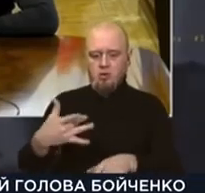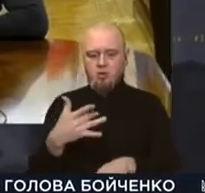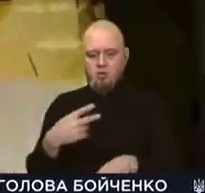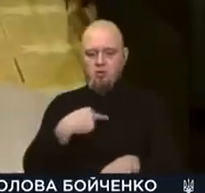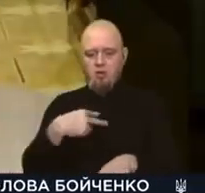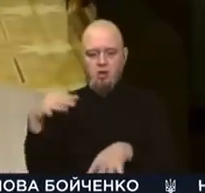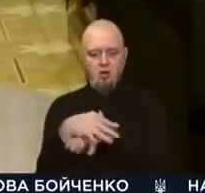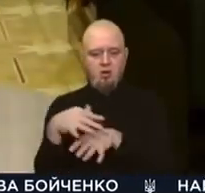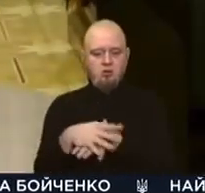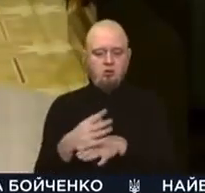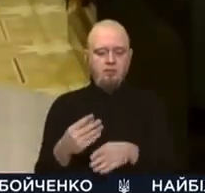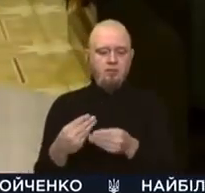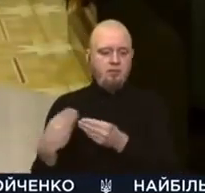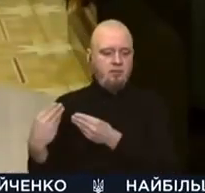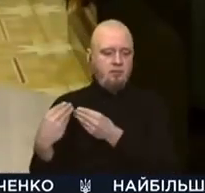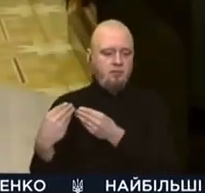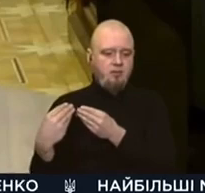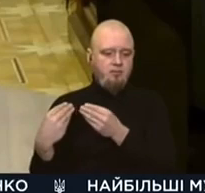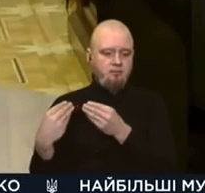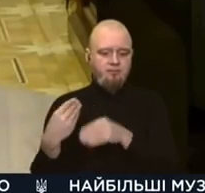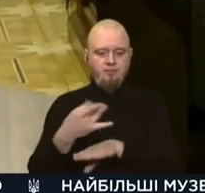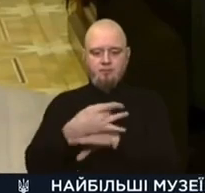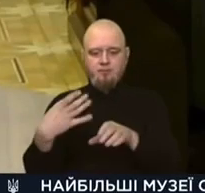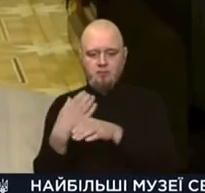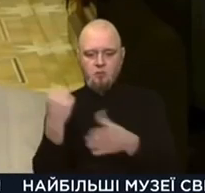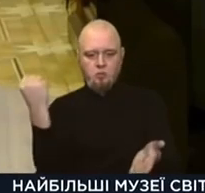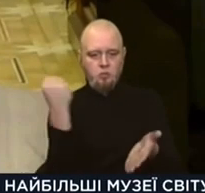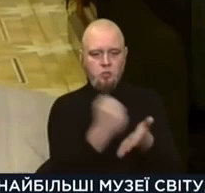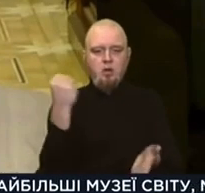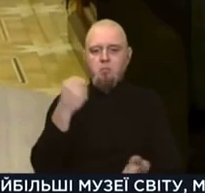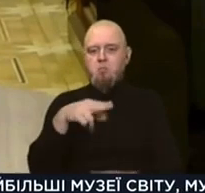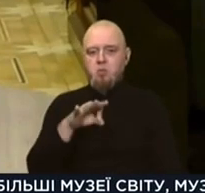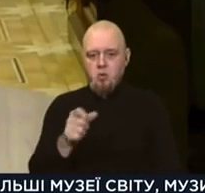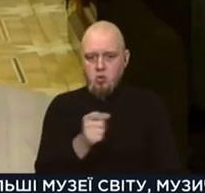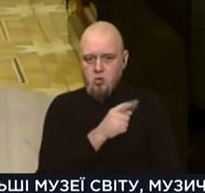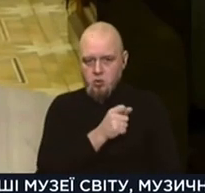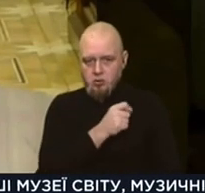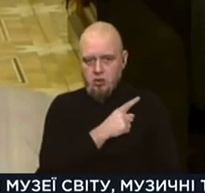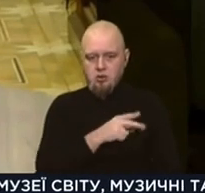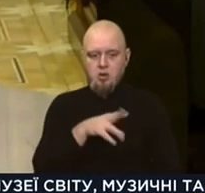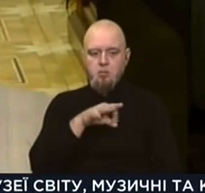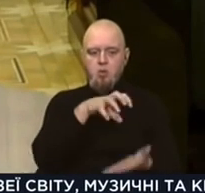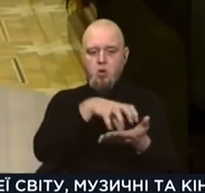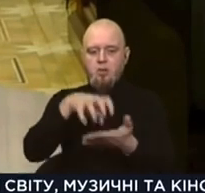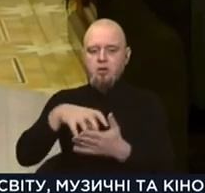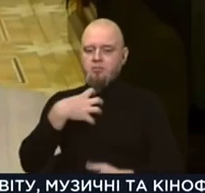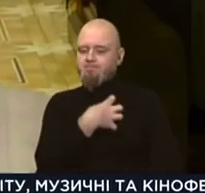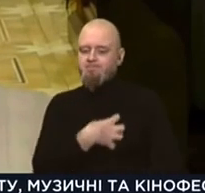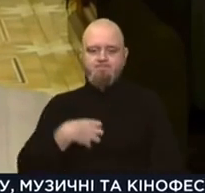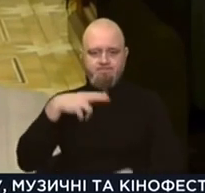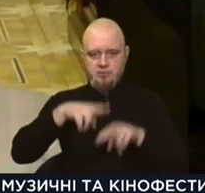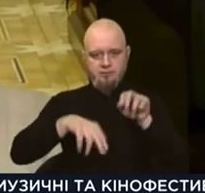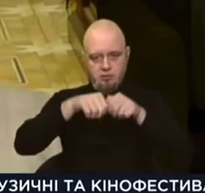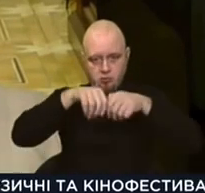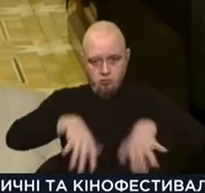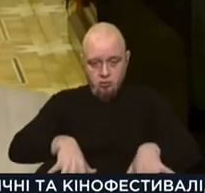агресори нанесли ракетний удар по Одесі, по об'єктам критичної